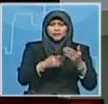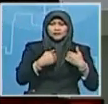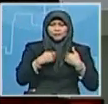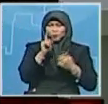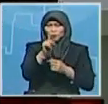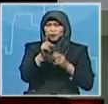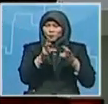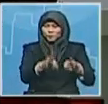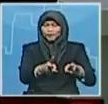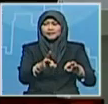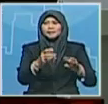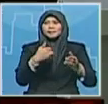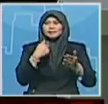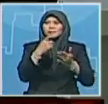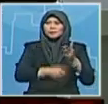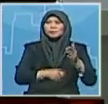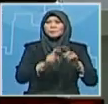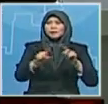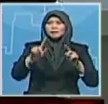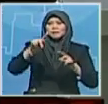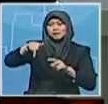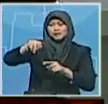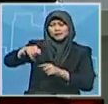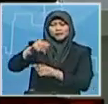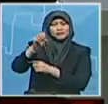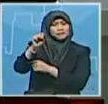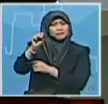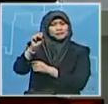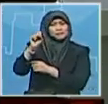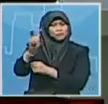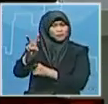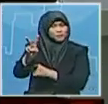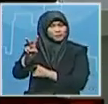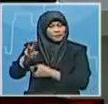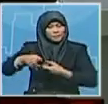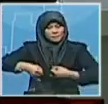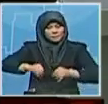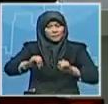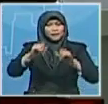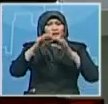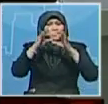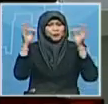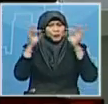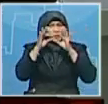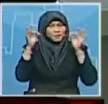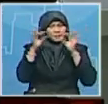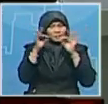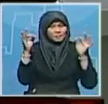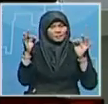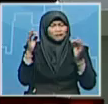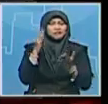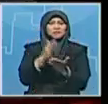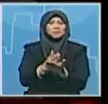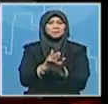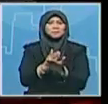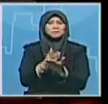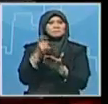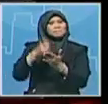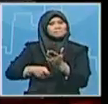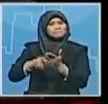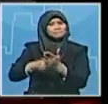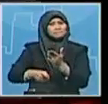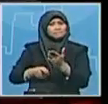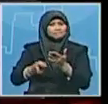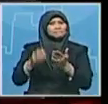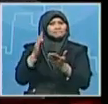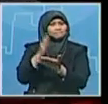hala saja. Begitu juga di PJS 2, Jalan Kucing dulu yang telah di... Ramai yang dah lupa dah. Dah lupa